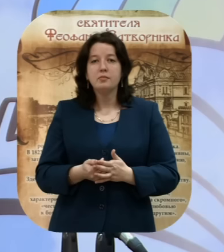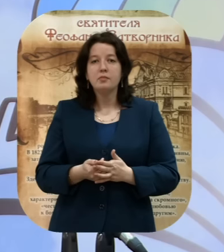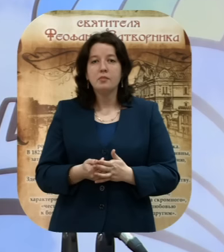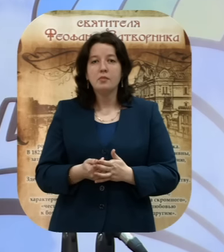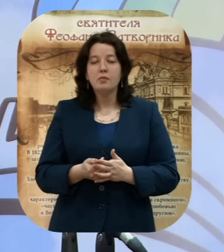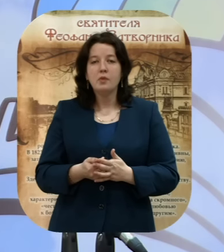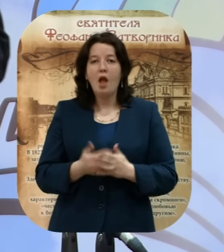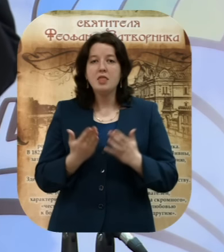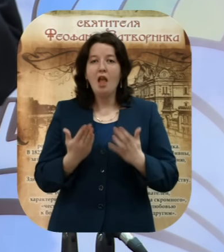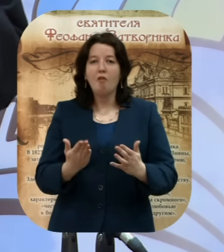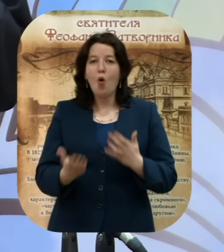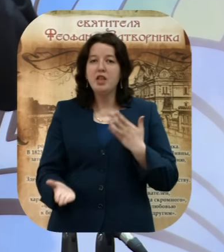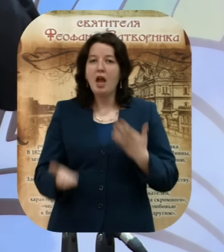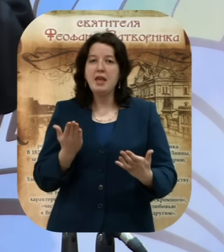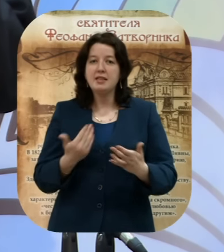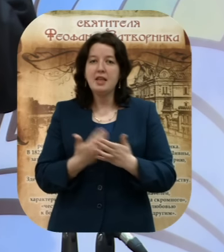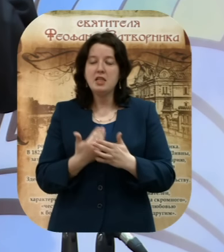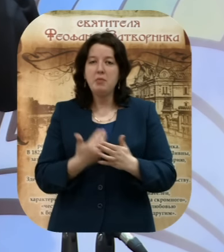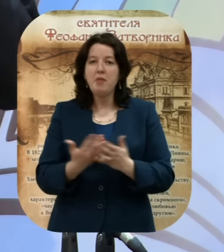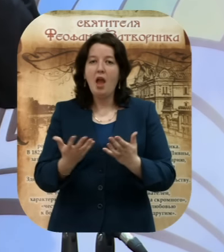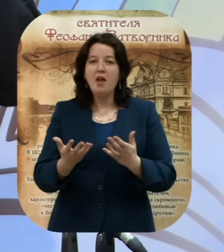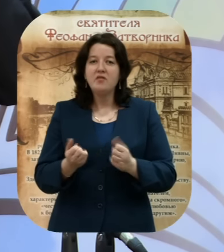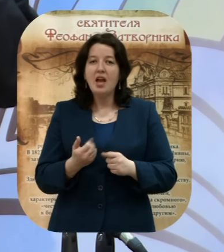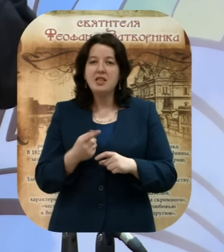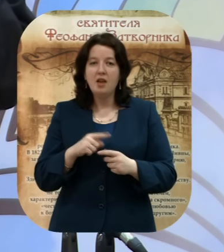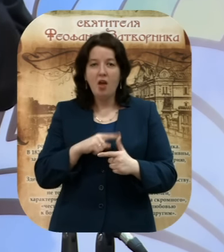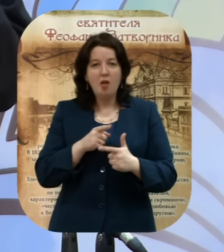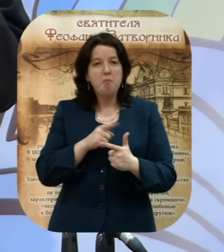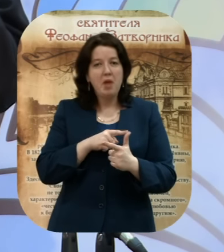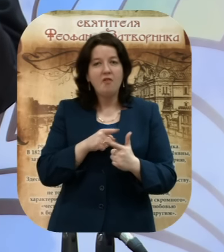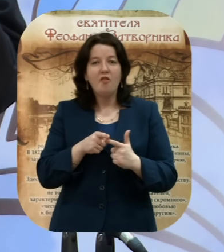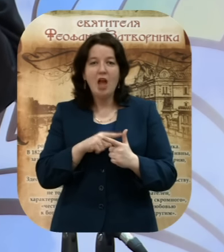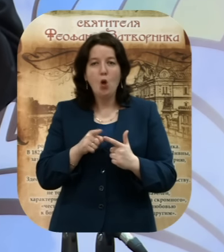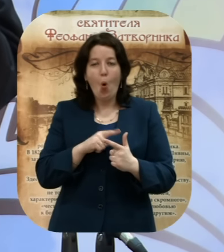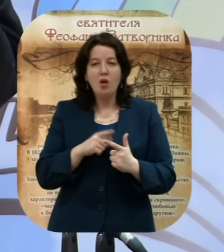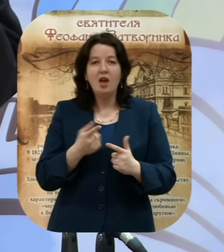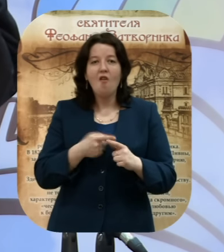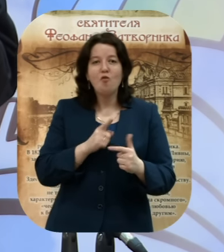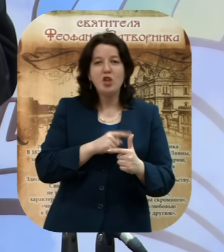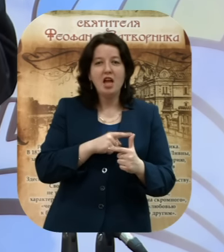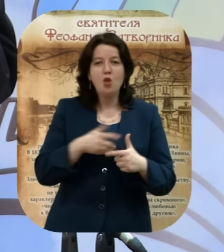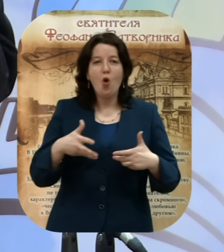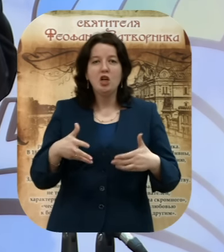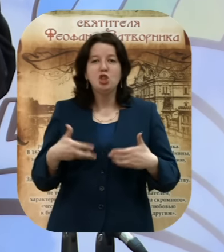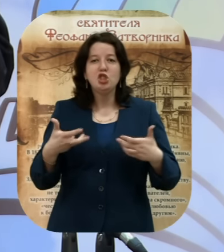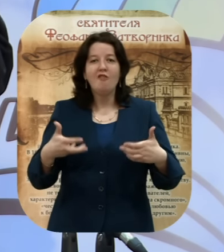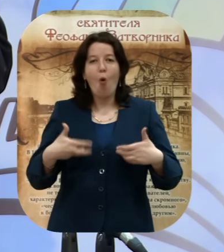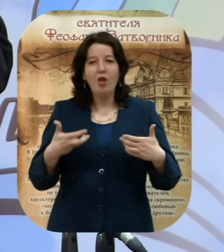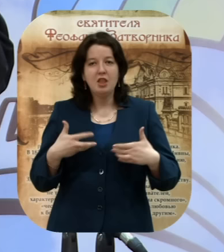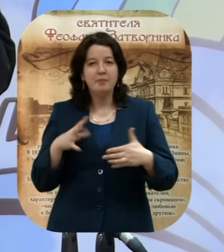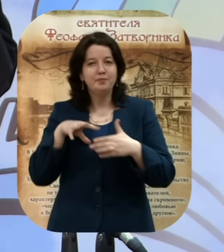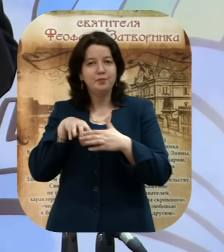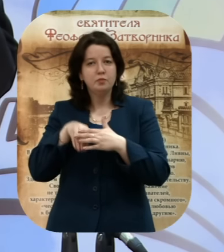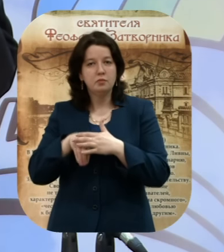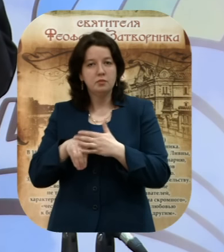Так вот, если первые два взять, особенно взять вот эту вторую часть, вот эту животную часть, я бы